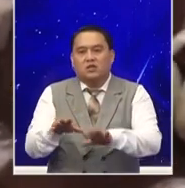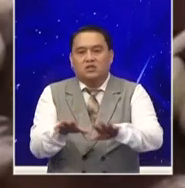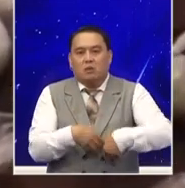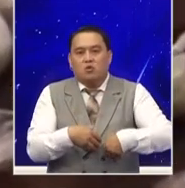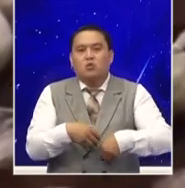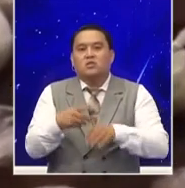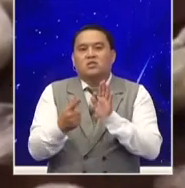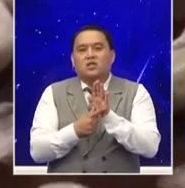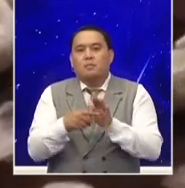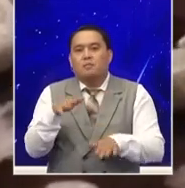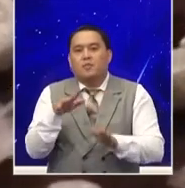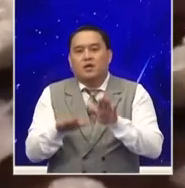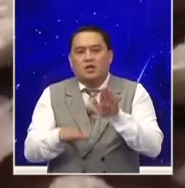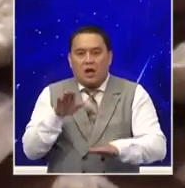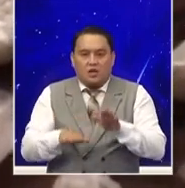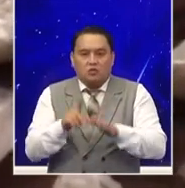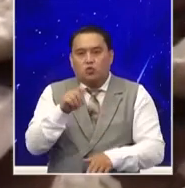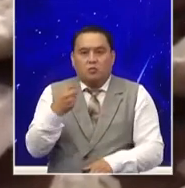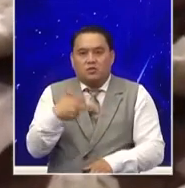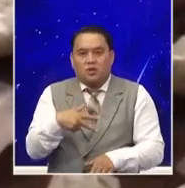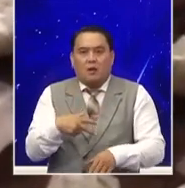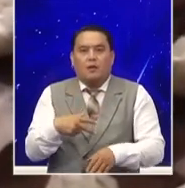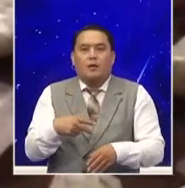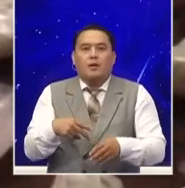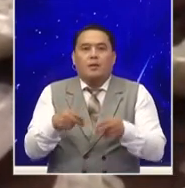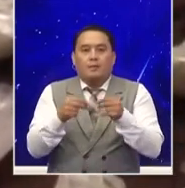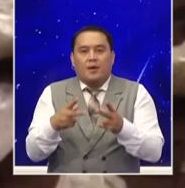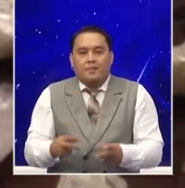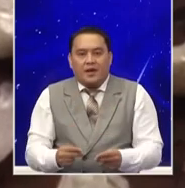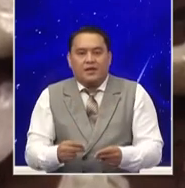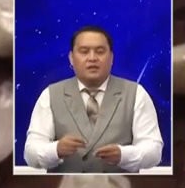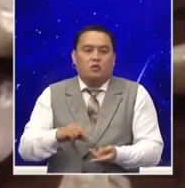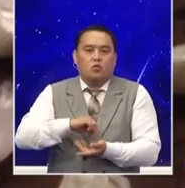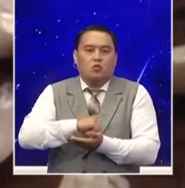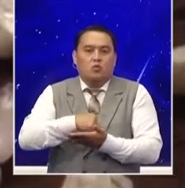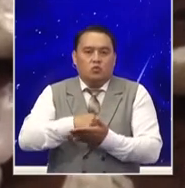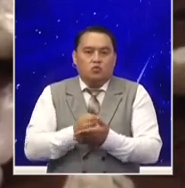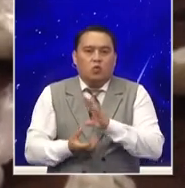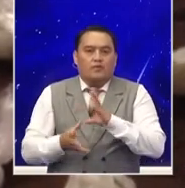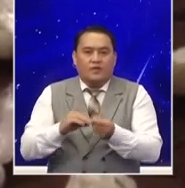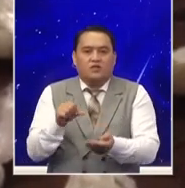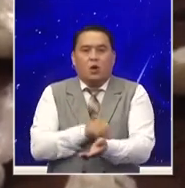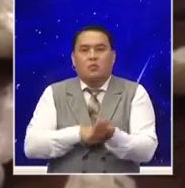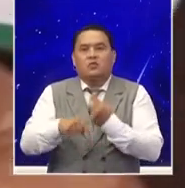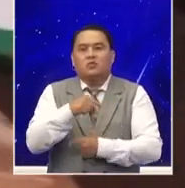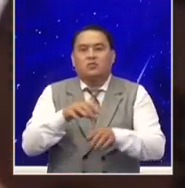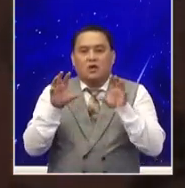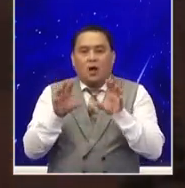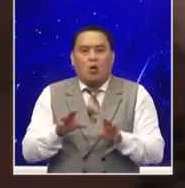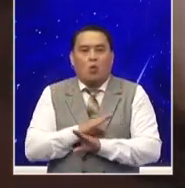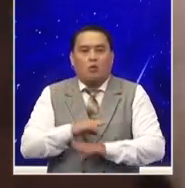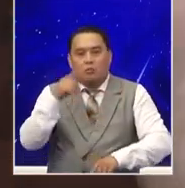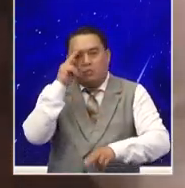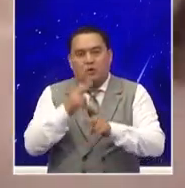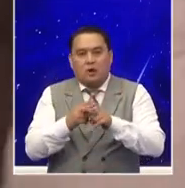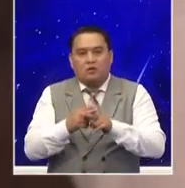свыше 7,5 килограммов или 157 полимерных сверстков наркотического вещества. Организаторами незаконного бизнеса оказались родные